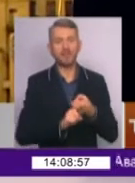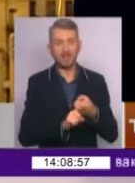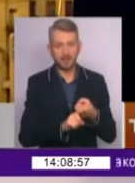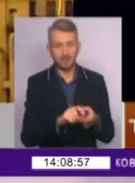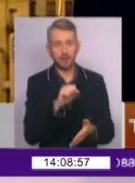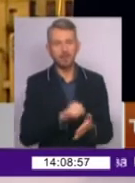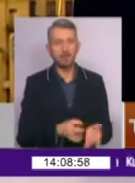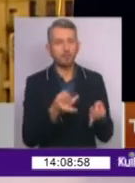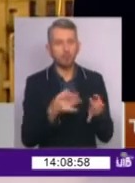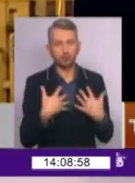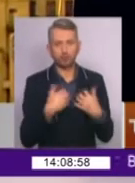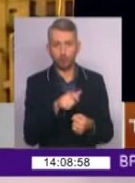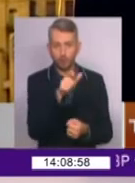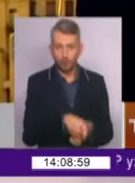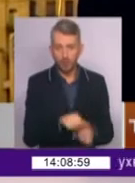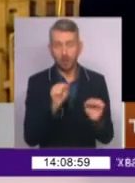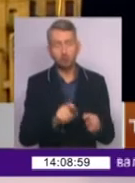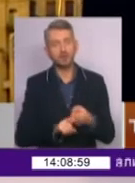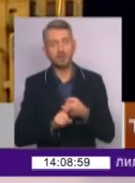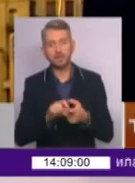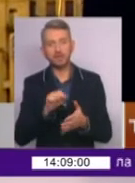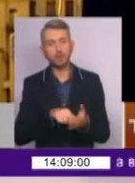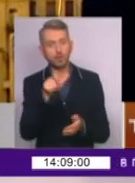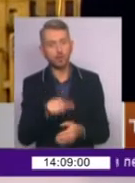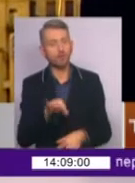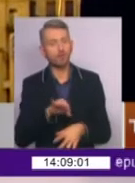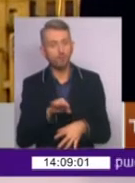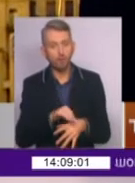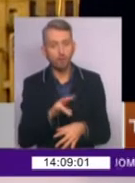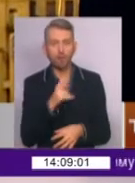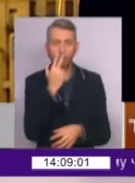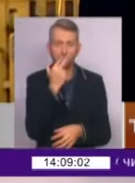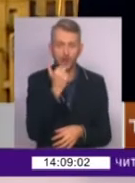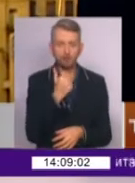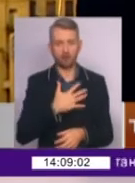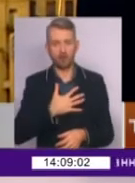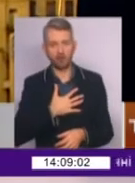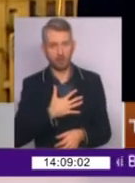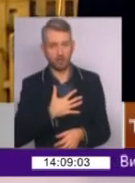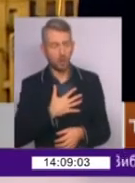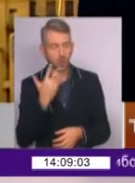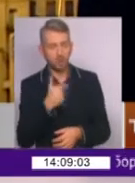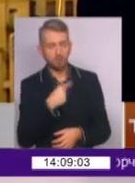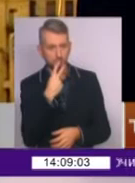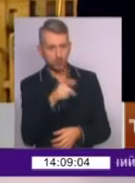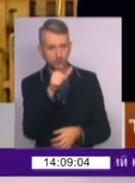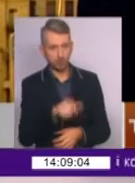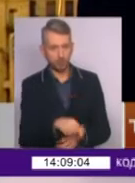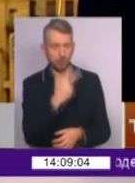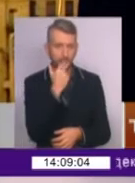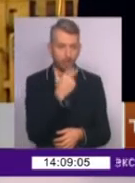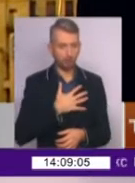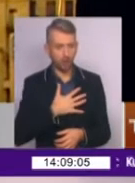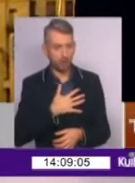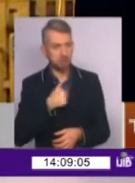від просто здорової людини, можна заразитися від людини хворої на нежить і кашель. Тому що коли ми бачимо людину з нежитими